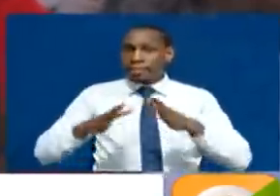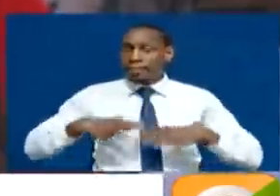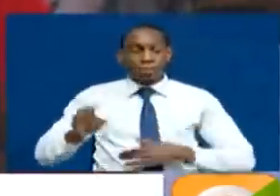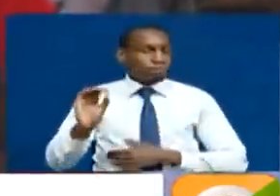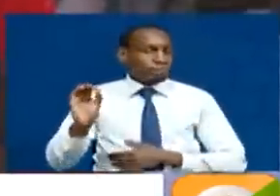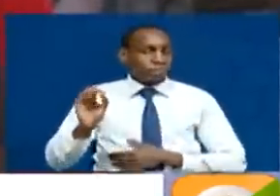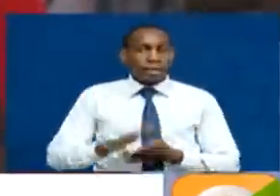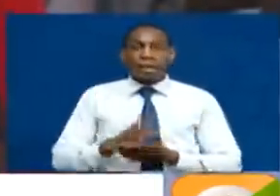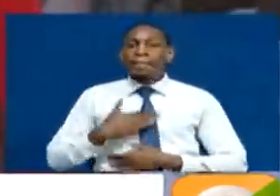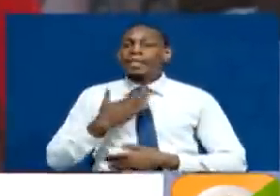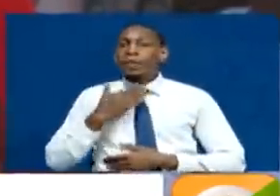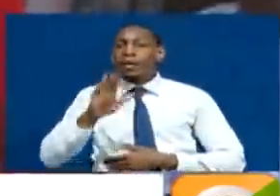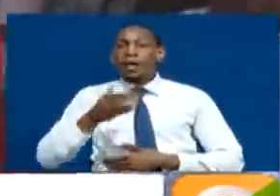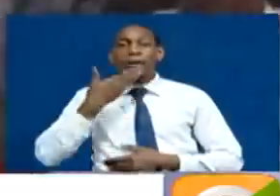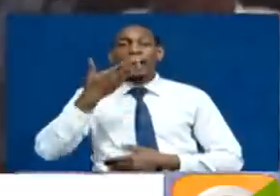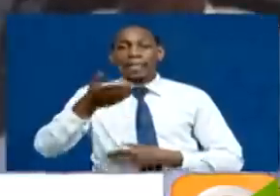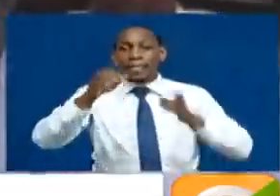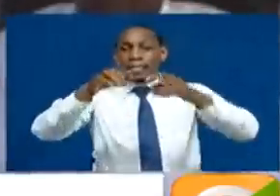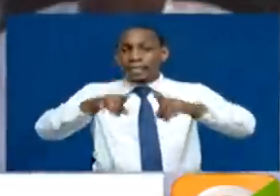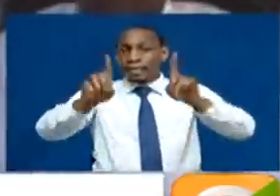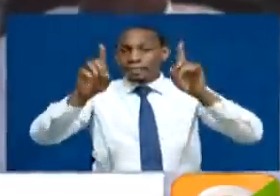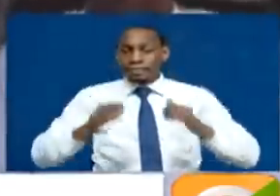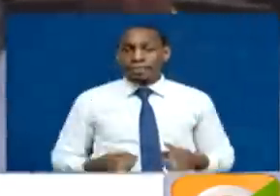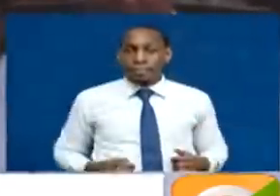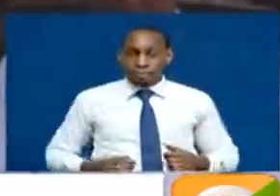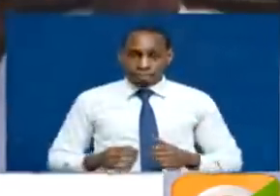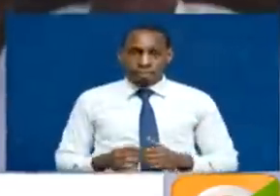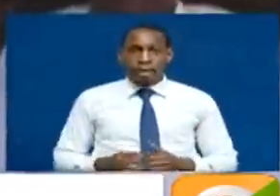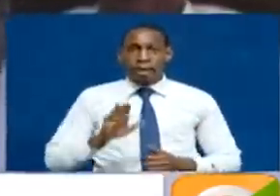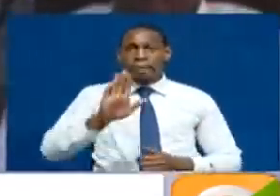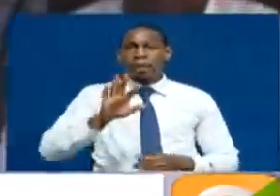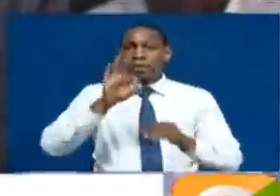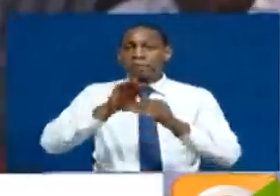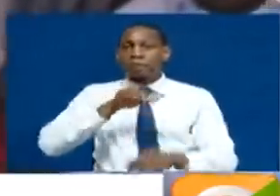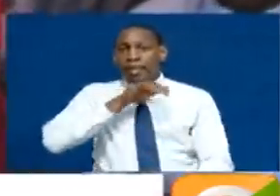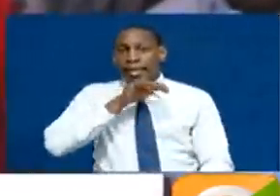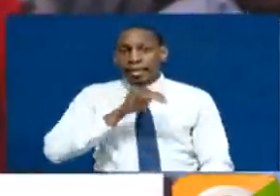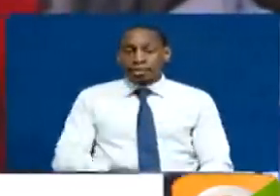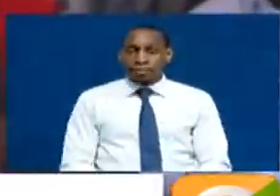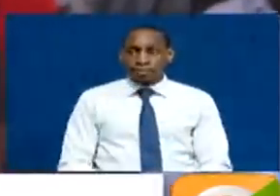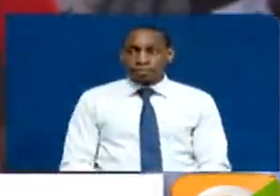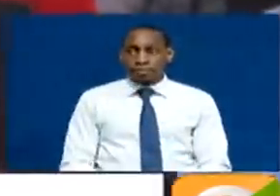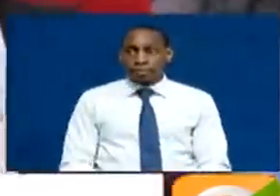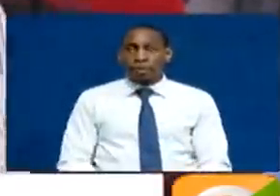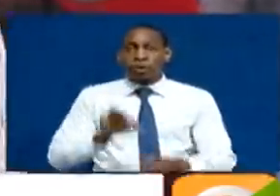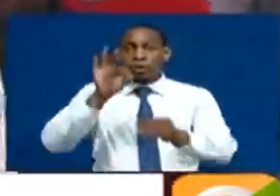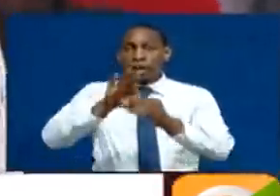yao. Ningetaka wajibu wenyewe. Utapatia baba kura?